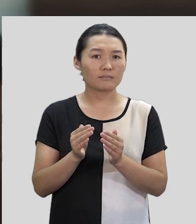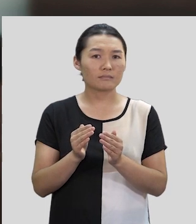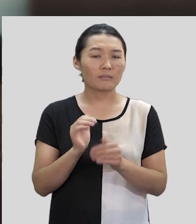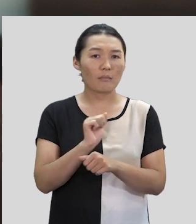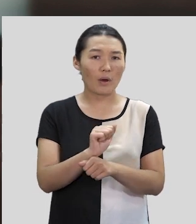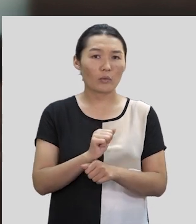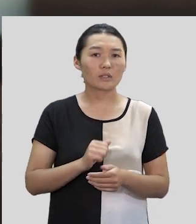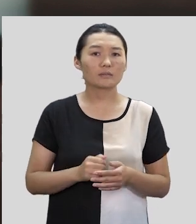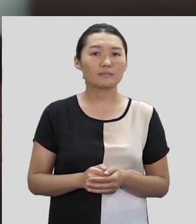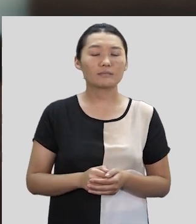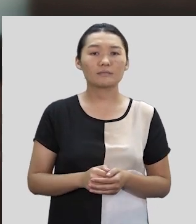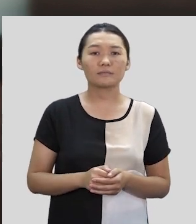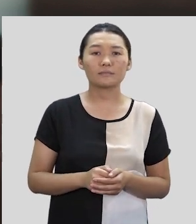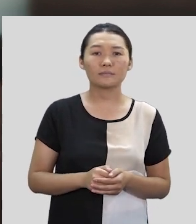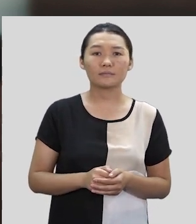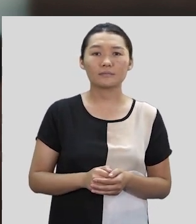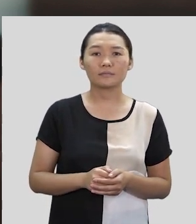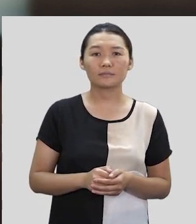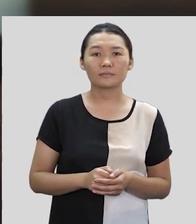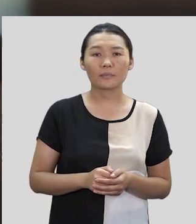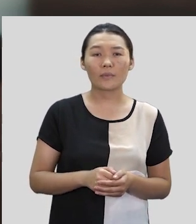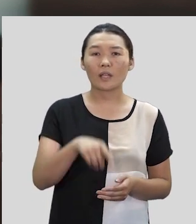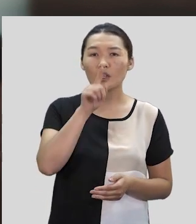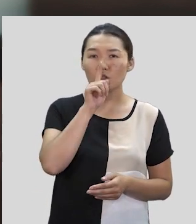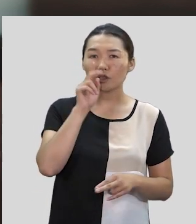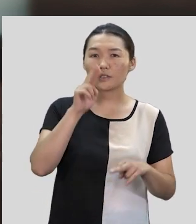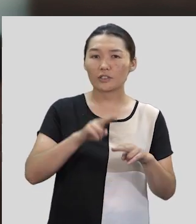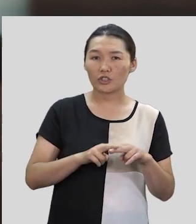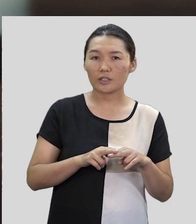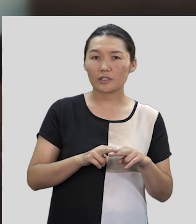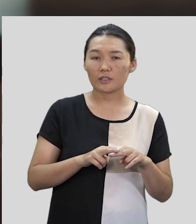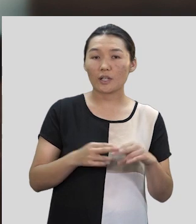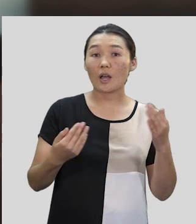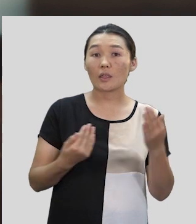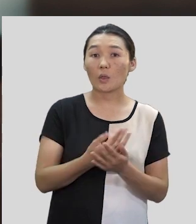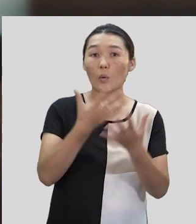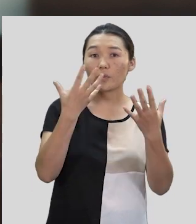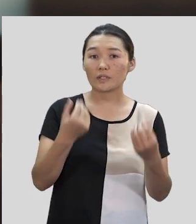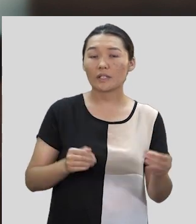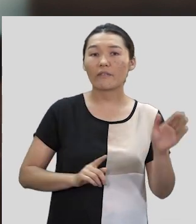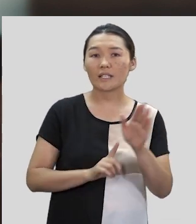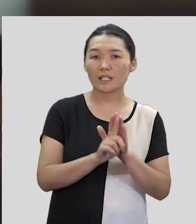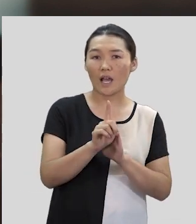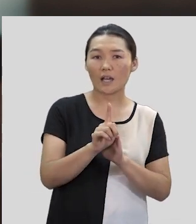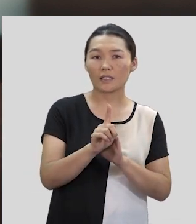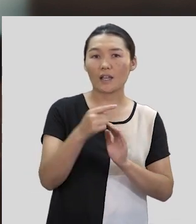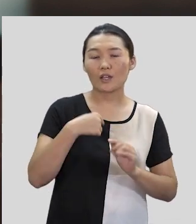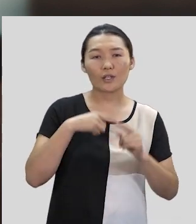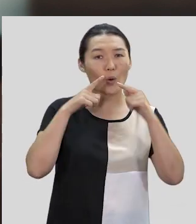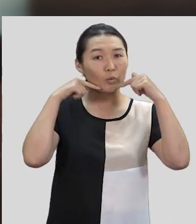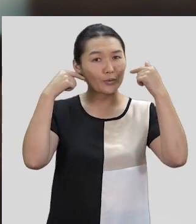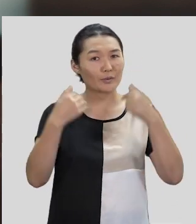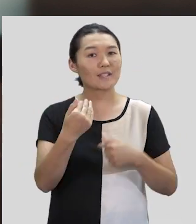маленькой релаксации тихо садитесь новый день в разгаре и я улыбнулась